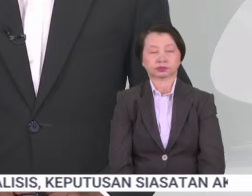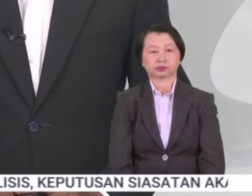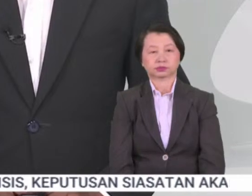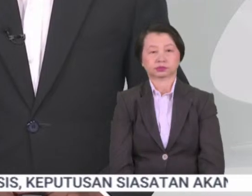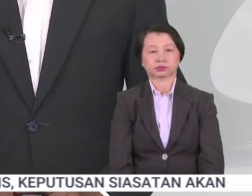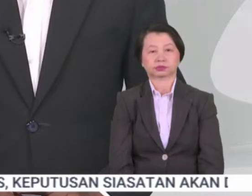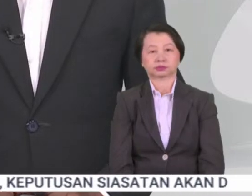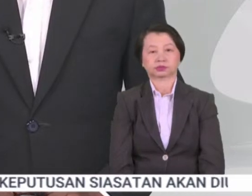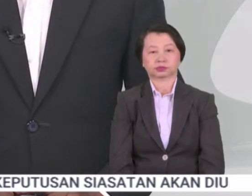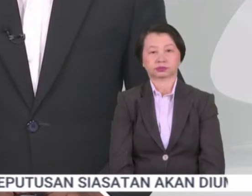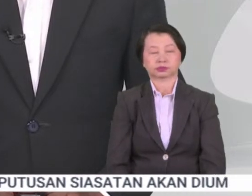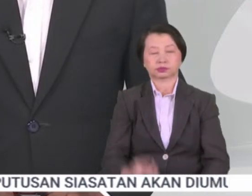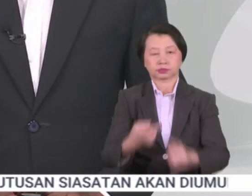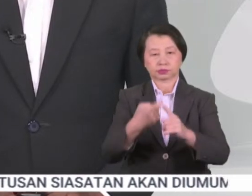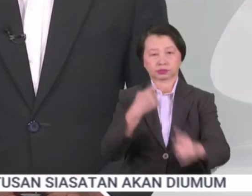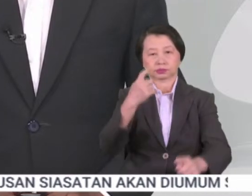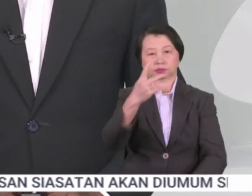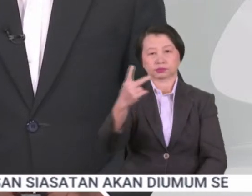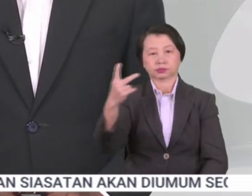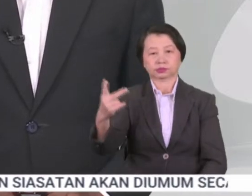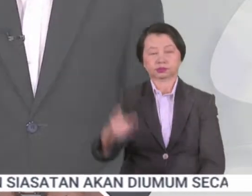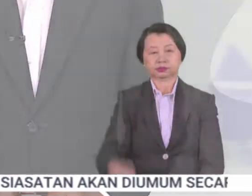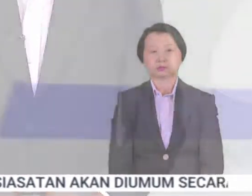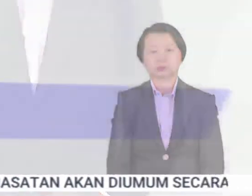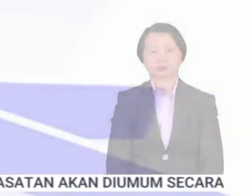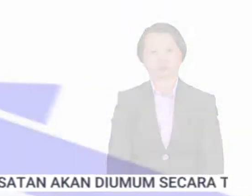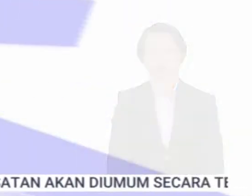perincian dari Kota Kinabalu Sabah itu